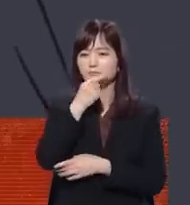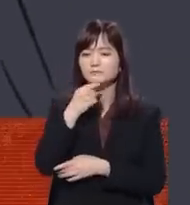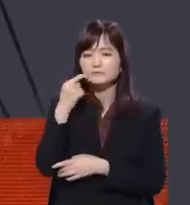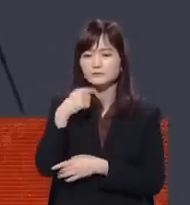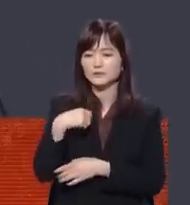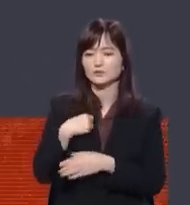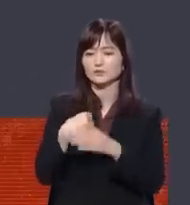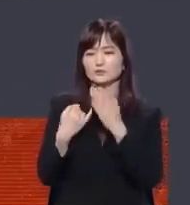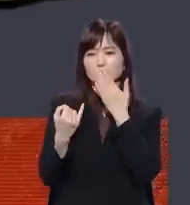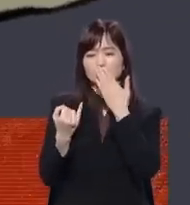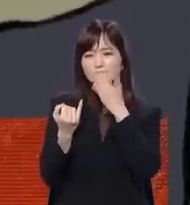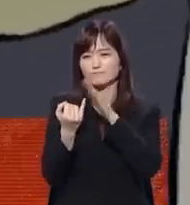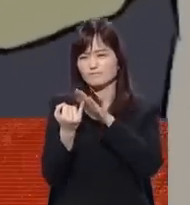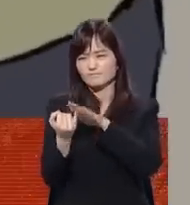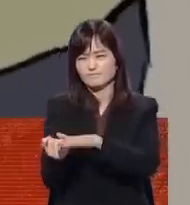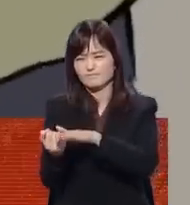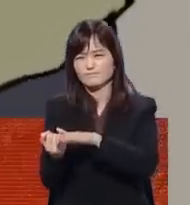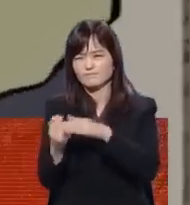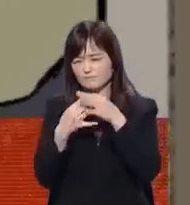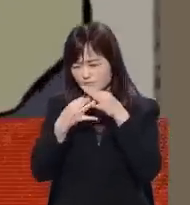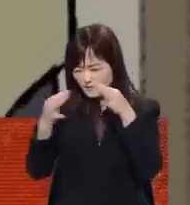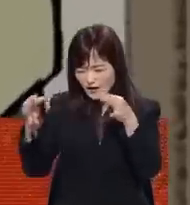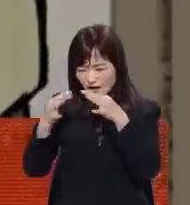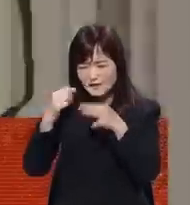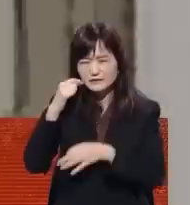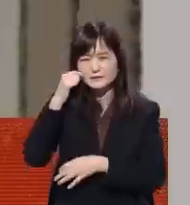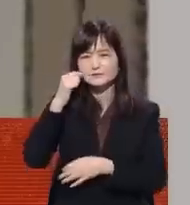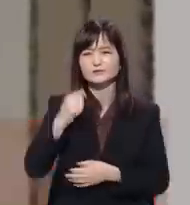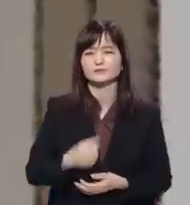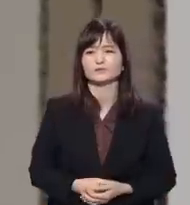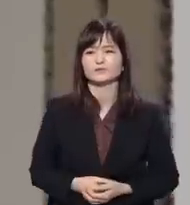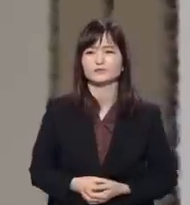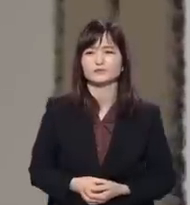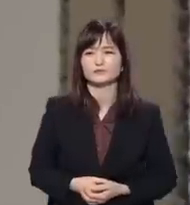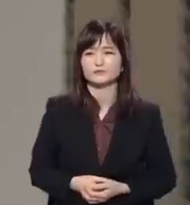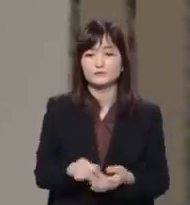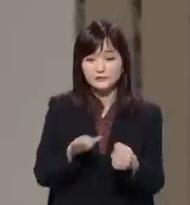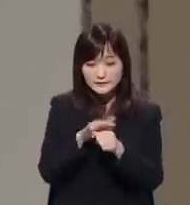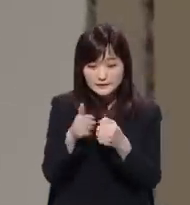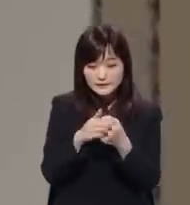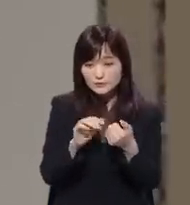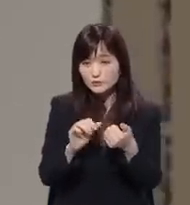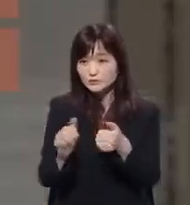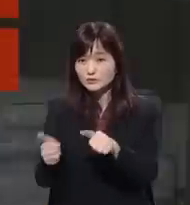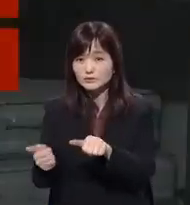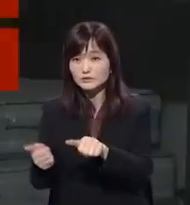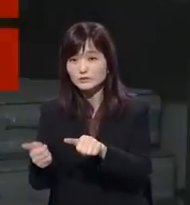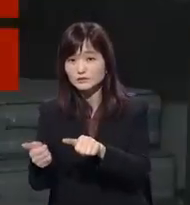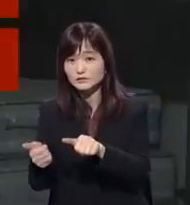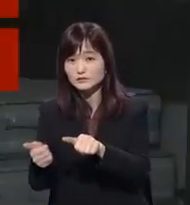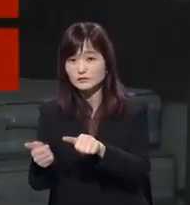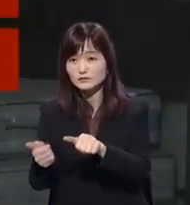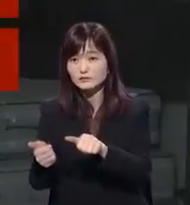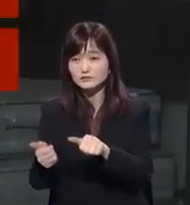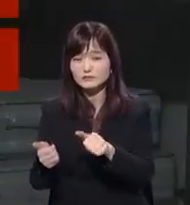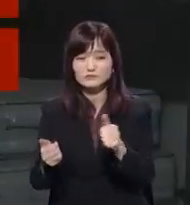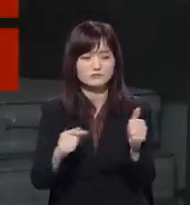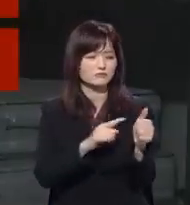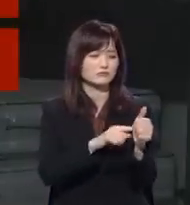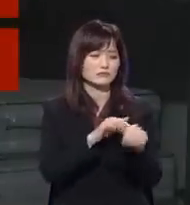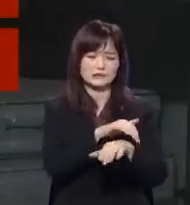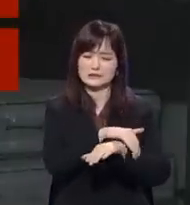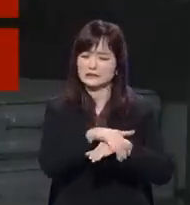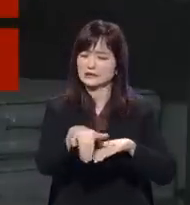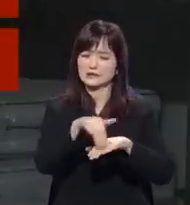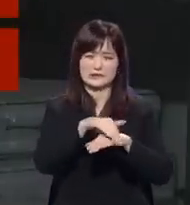옷으로 틀어막았어요 그러니까 비명도 못지르게 만들었어 상황이고요 뭐 정사 같이 극단적으로 선택을 한다 자기는 그럴 계획이